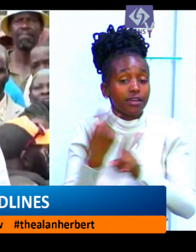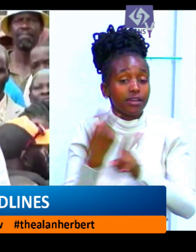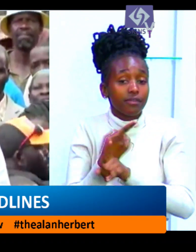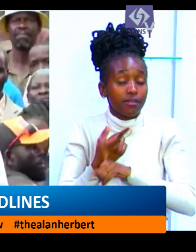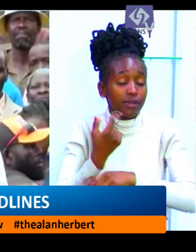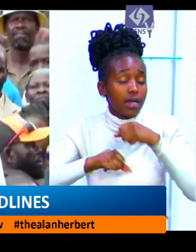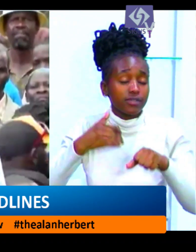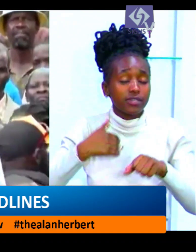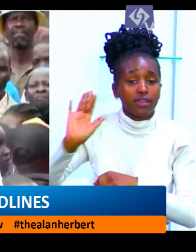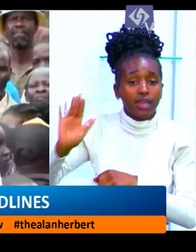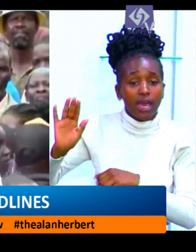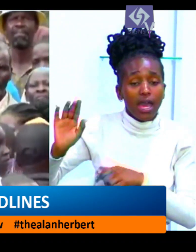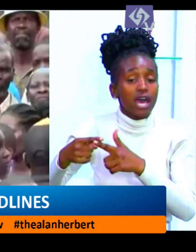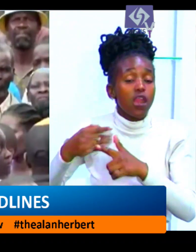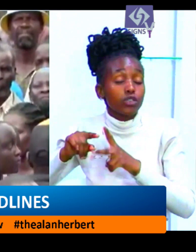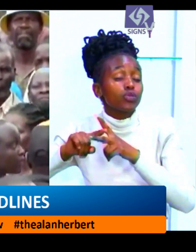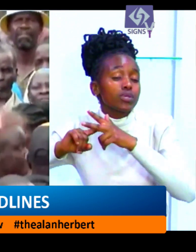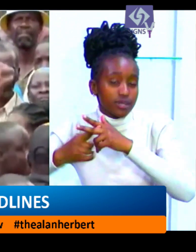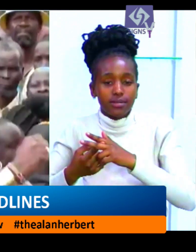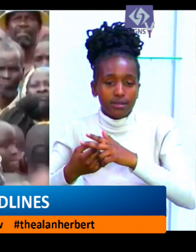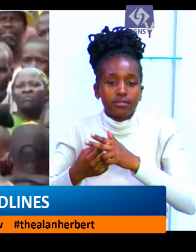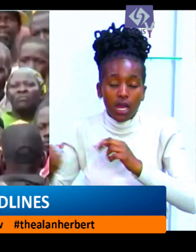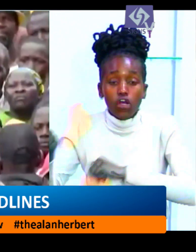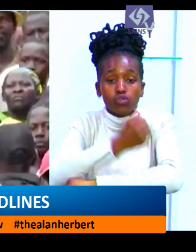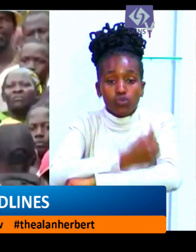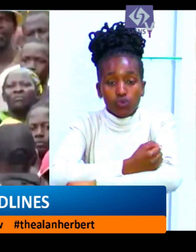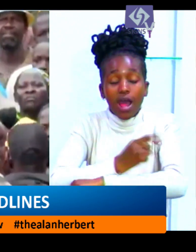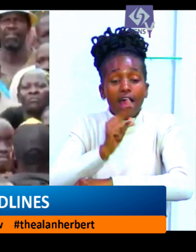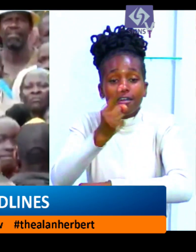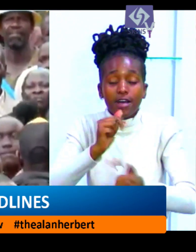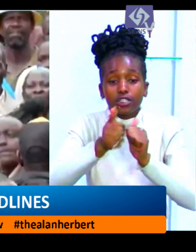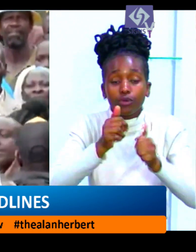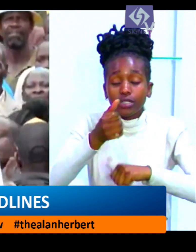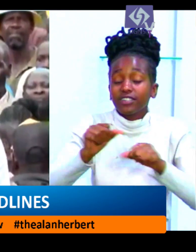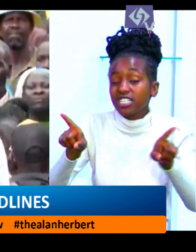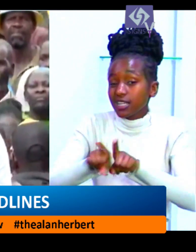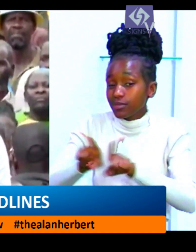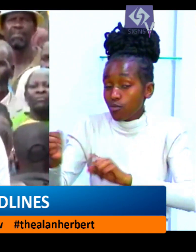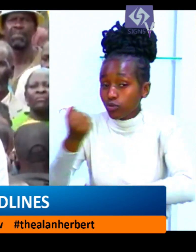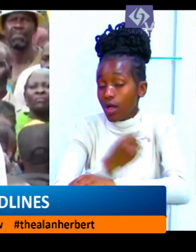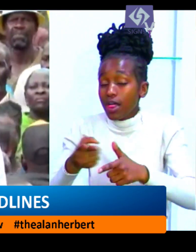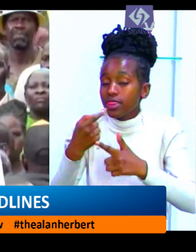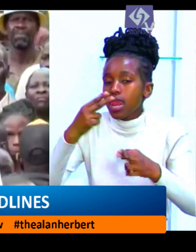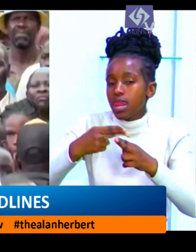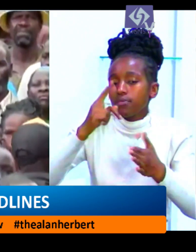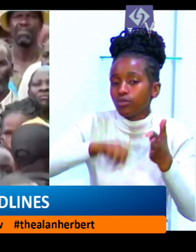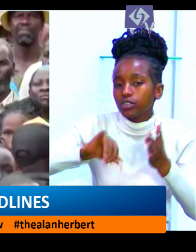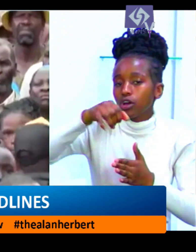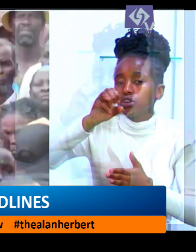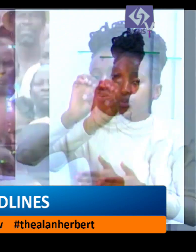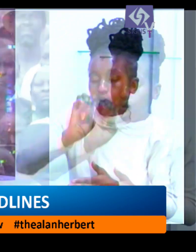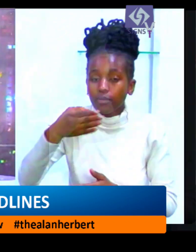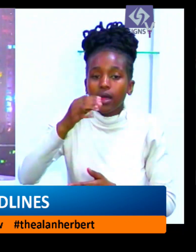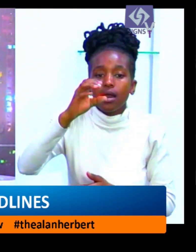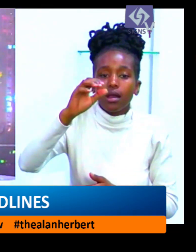kuwakikisha kwamba bayi ya chakula ya mkulima isirudi chini kuliko kiasi fulani. Ndiyo tubalance interest ya